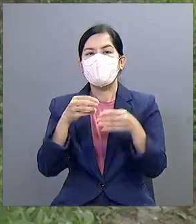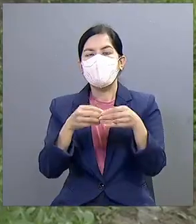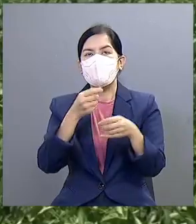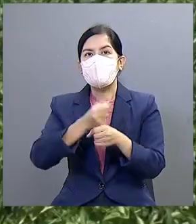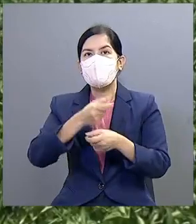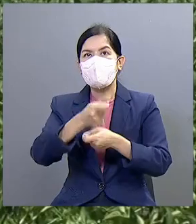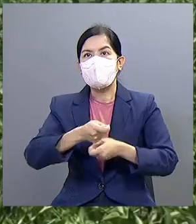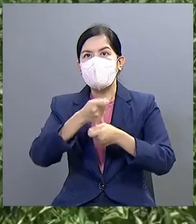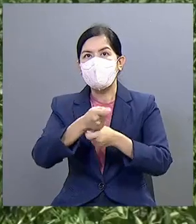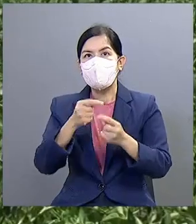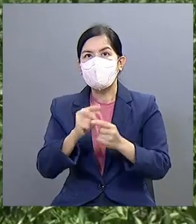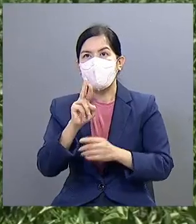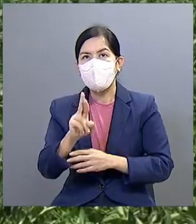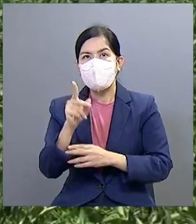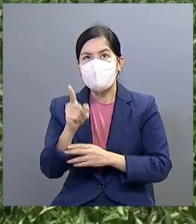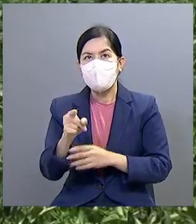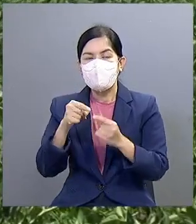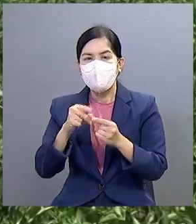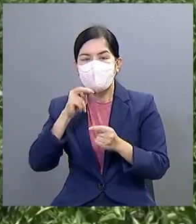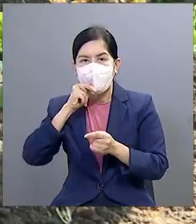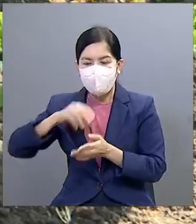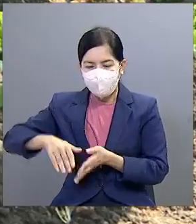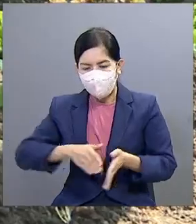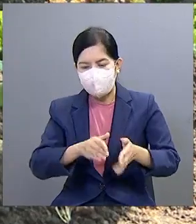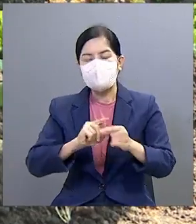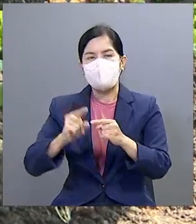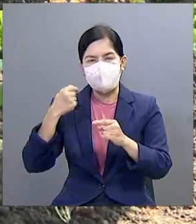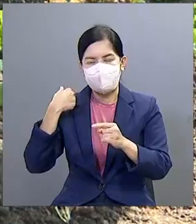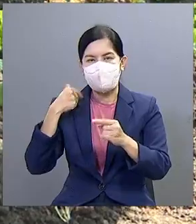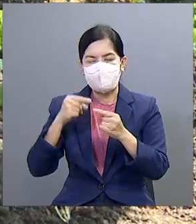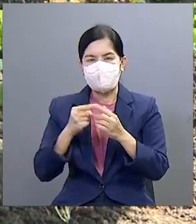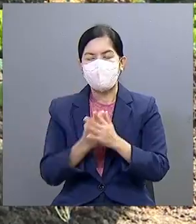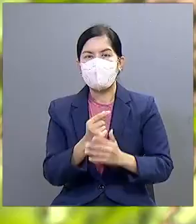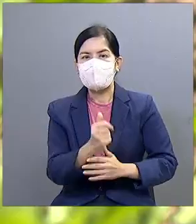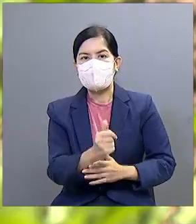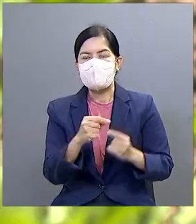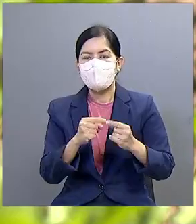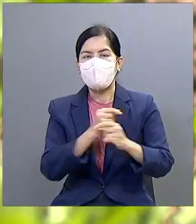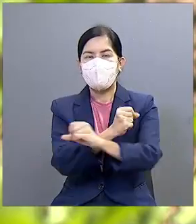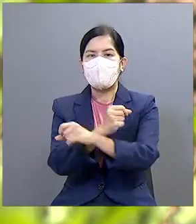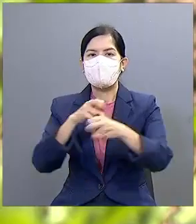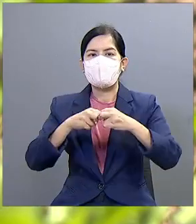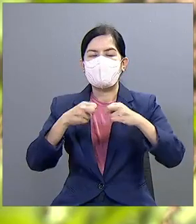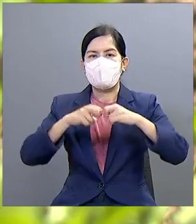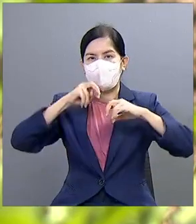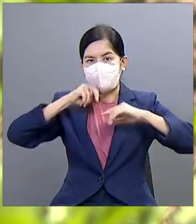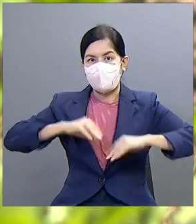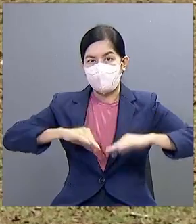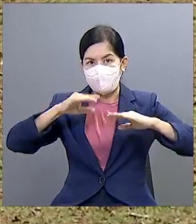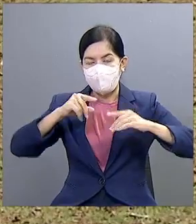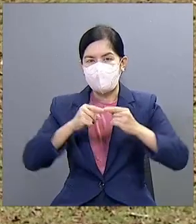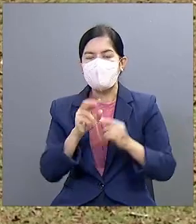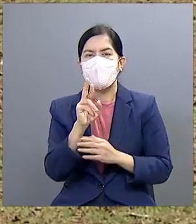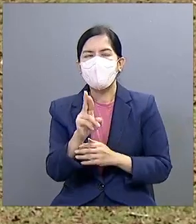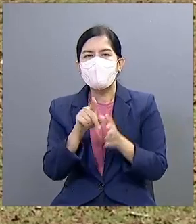ดยดูแลระบบระบายน้ำให้มีประสิทธิภาพเพื่อป้องกันน้ำท่วมขังนอกจากนี้ควรเฝ้าระวังการระบาดของโรคพืชที่เกิดจากเชื้อราเ